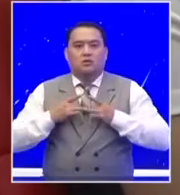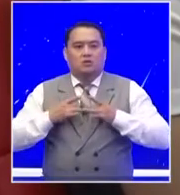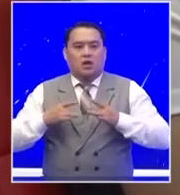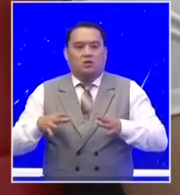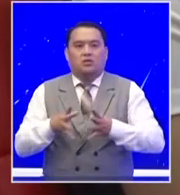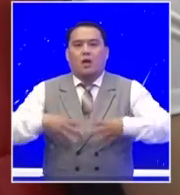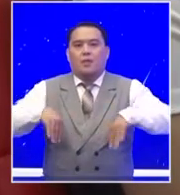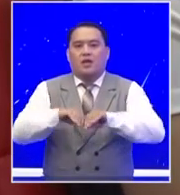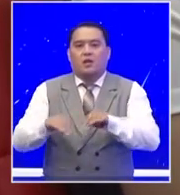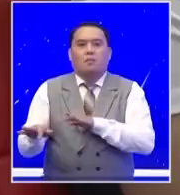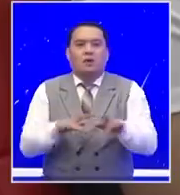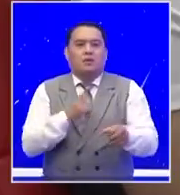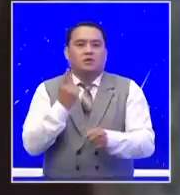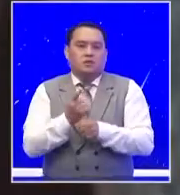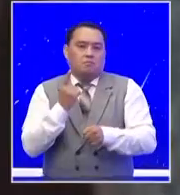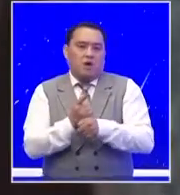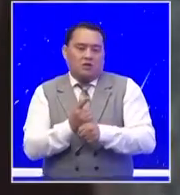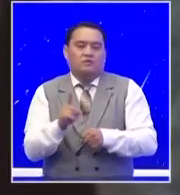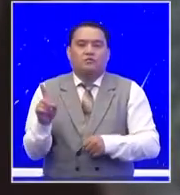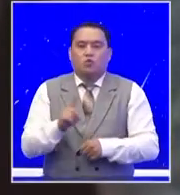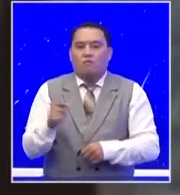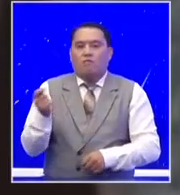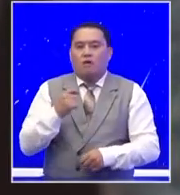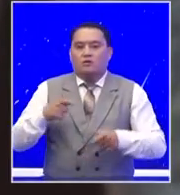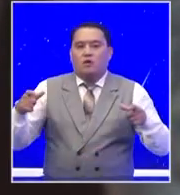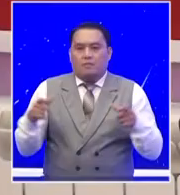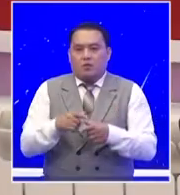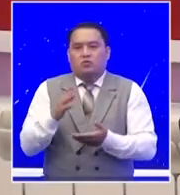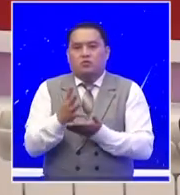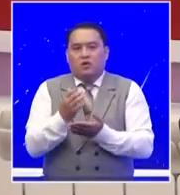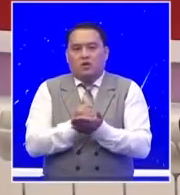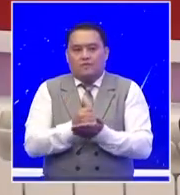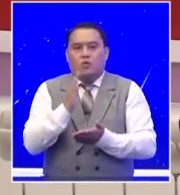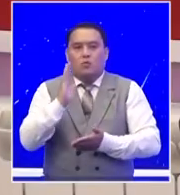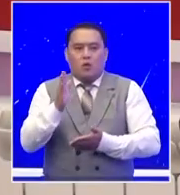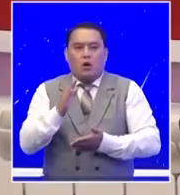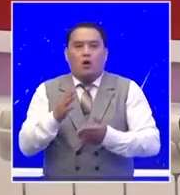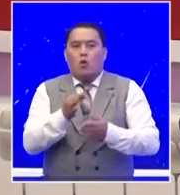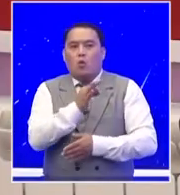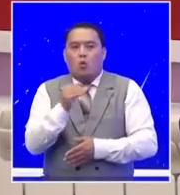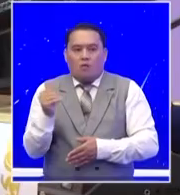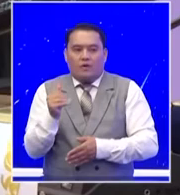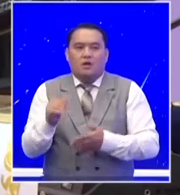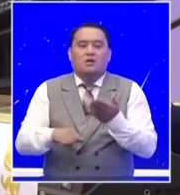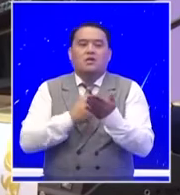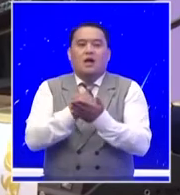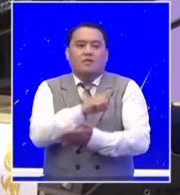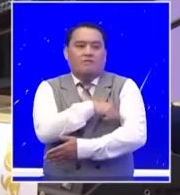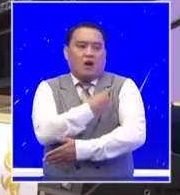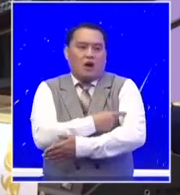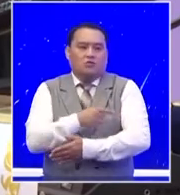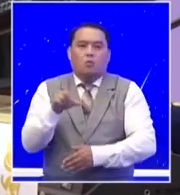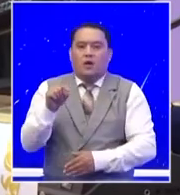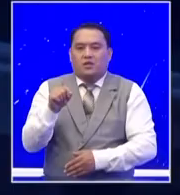числе семейные мероприятия. Стоит отметить, на ближайшие выходные ограничительные меры сохранятся. Официальное постановление главного санитарного врача региона выйдет